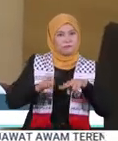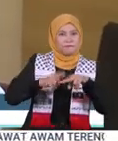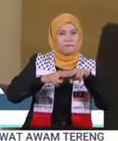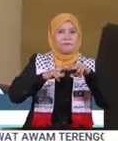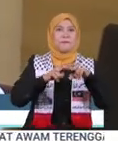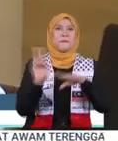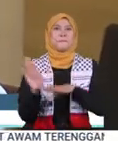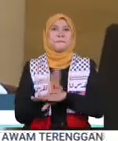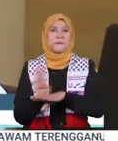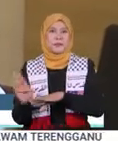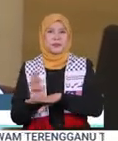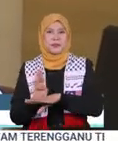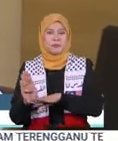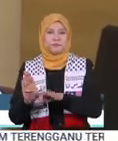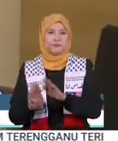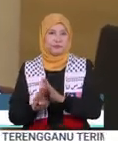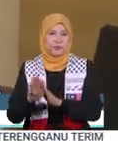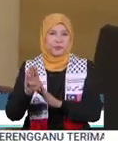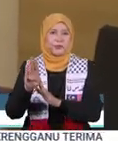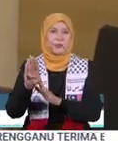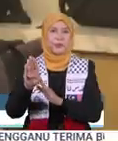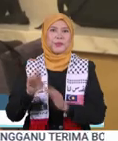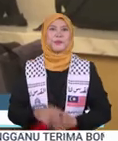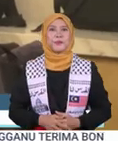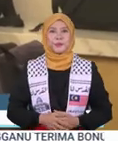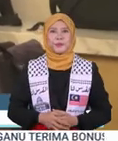potensi perusahaan itu.